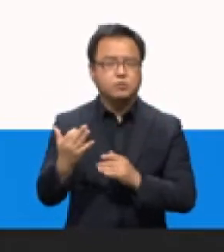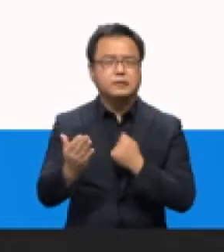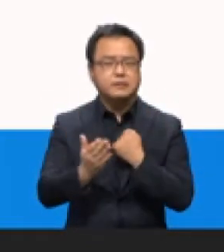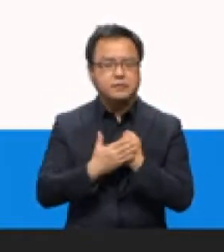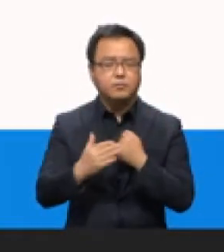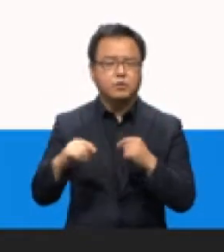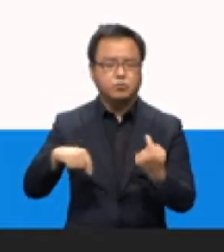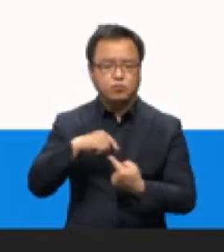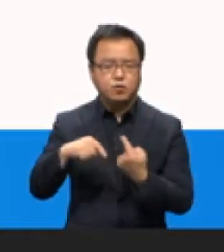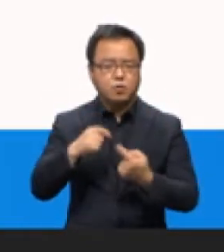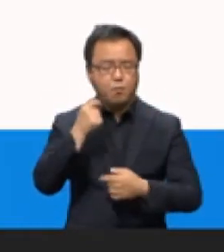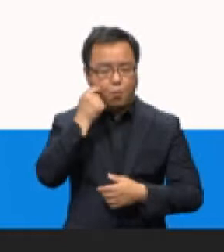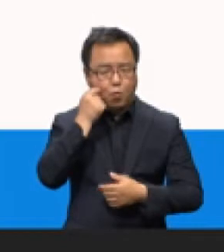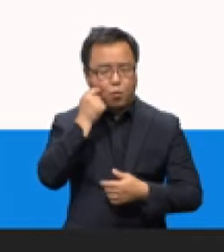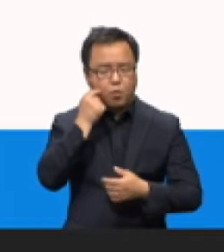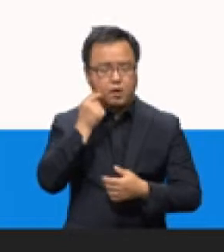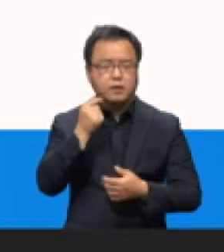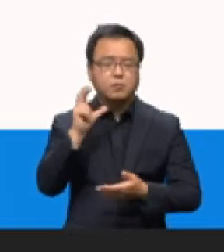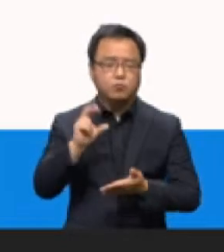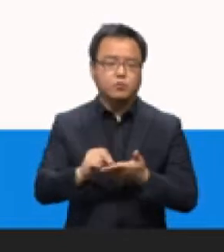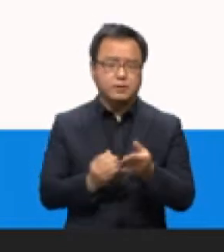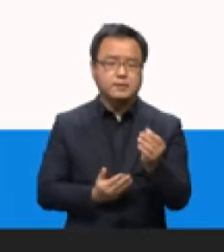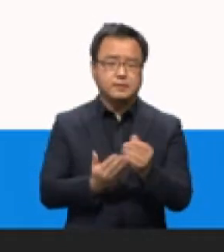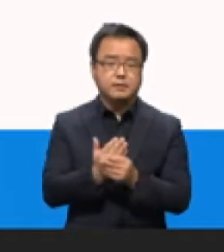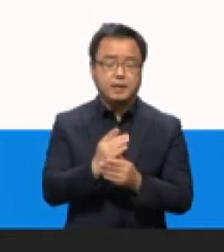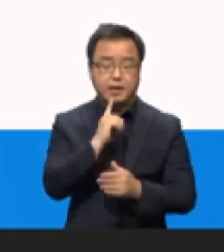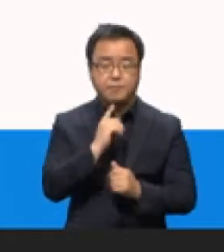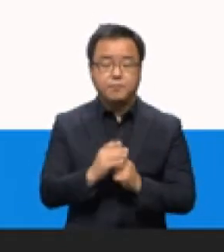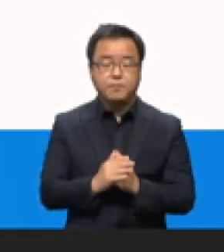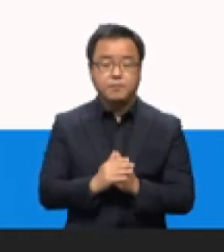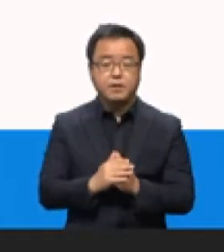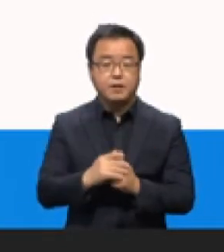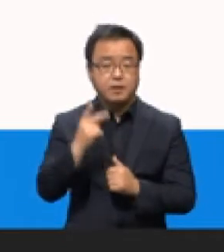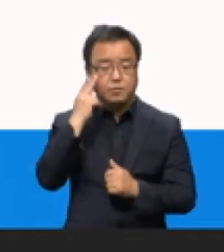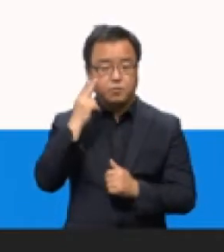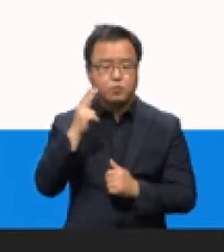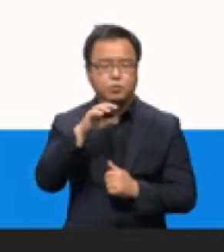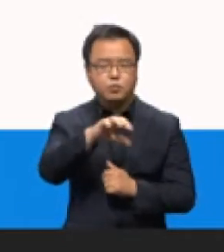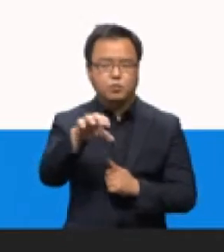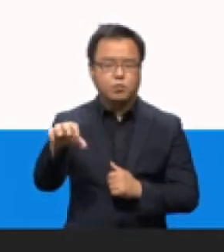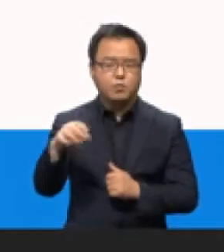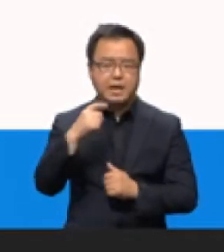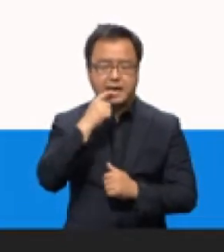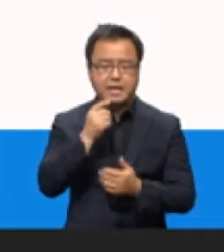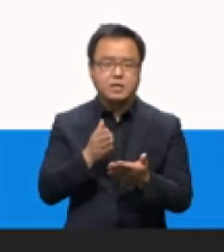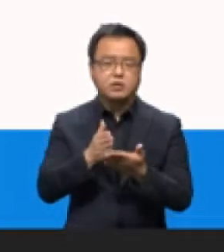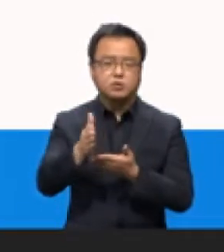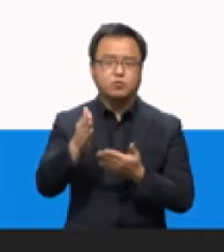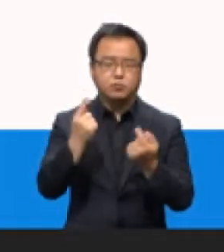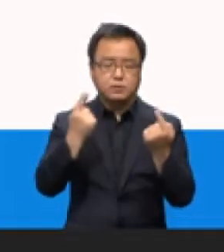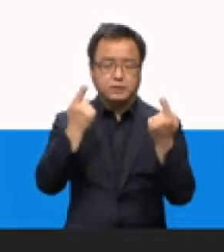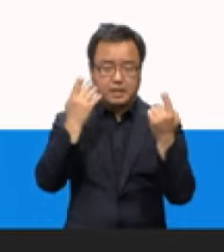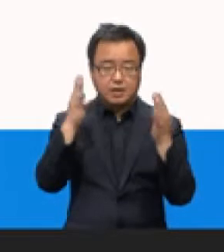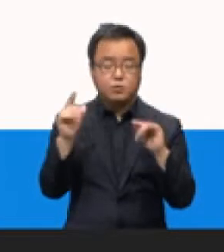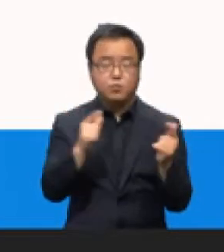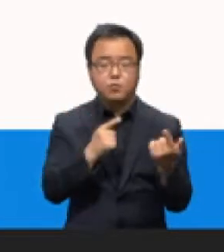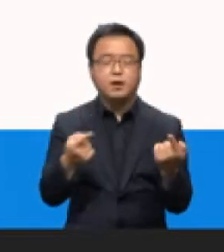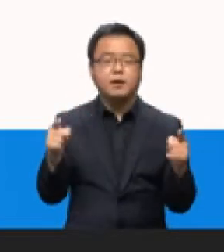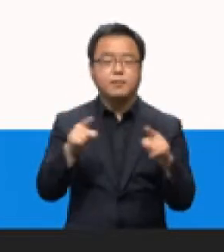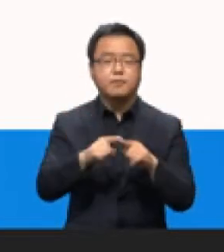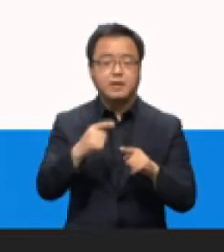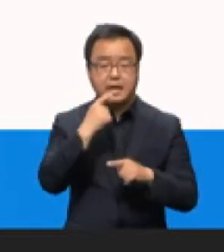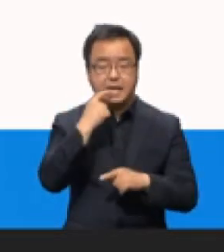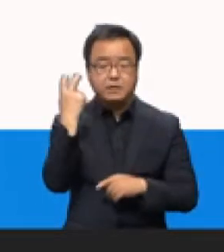문제점을 지적하는데요. 원래 미국 매사추세츠주 공립학교는 주변 치과대학 등과 함께 매년 치과 진료를